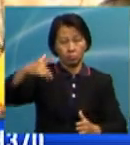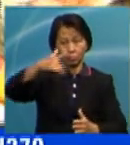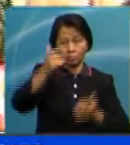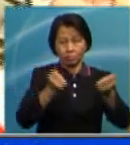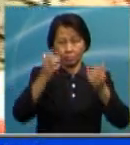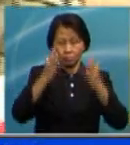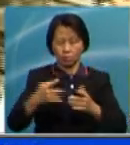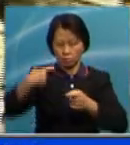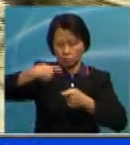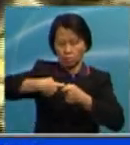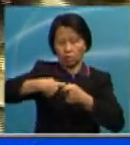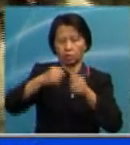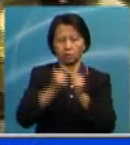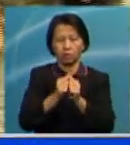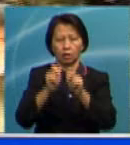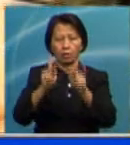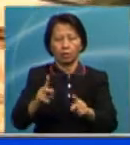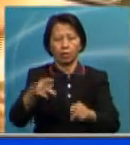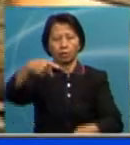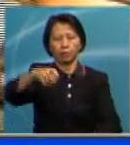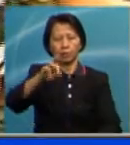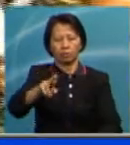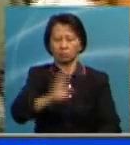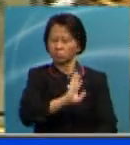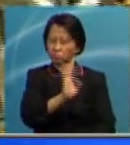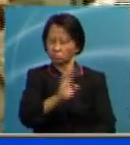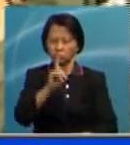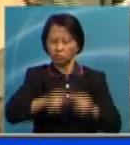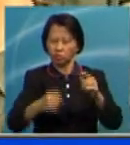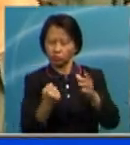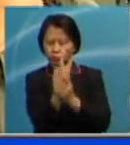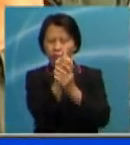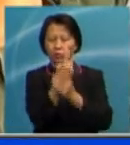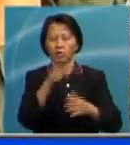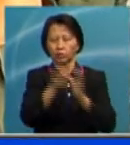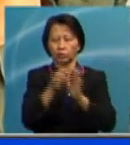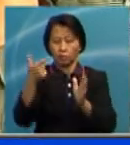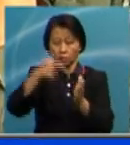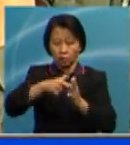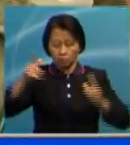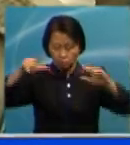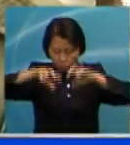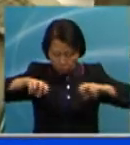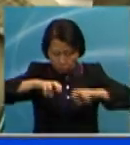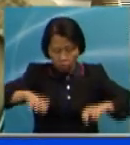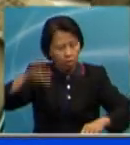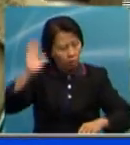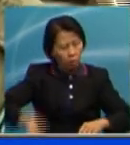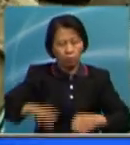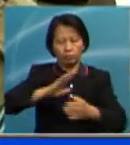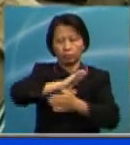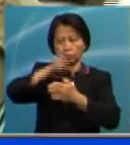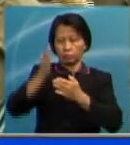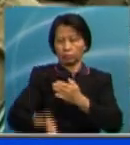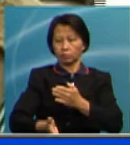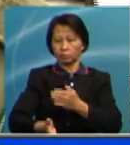tersebut dikaitkan dengan pihak pembangkang tidak harus dibangkitkan selagi siasatan tidak